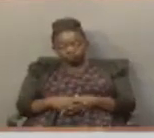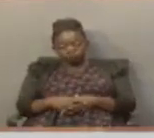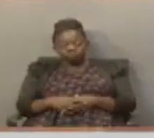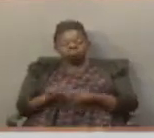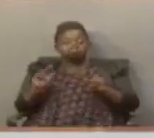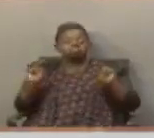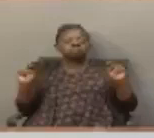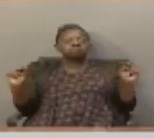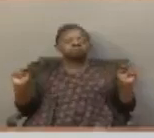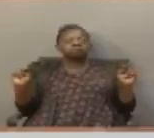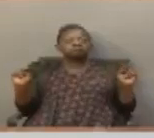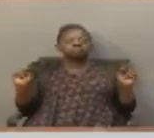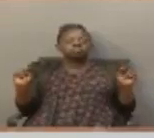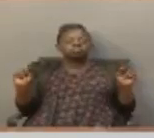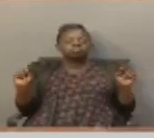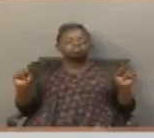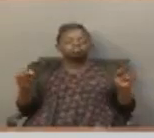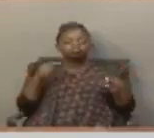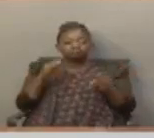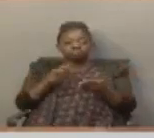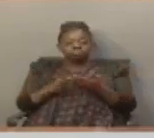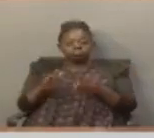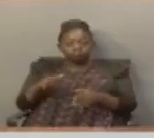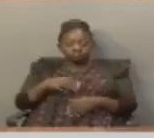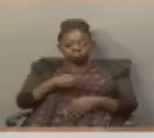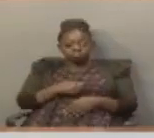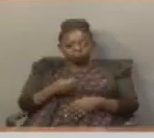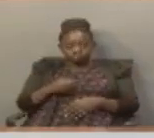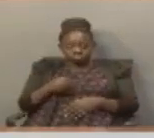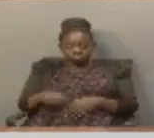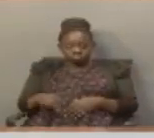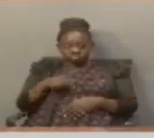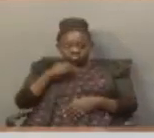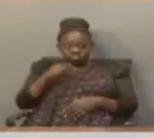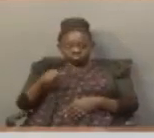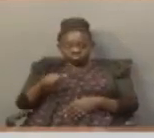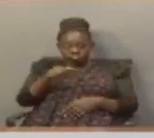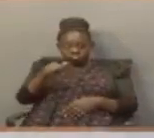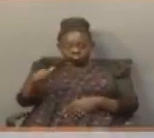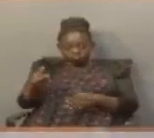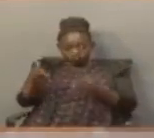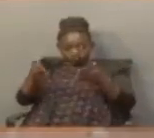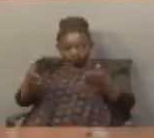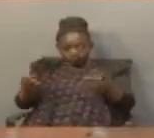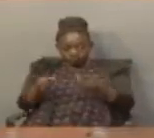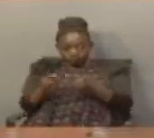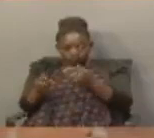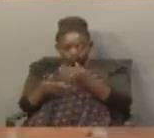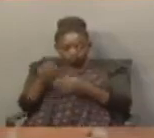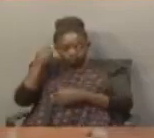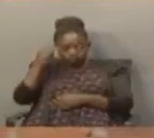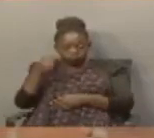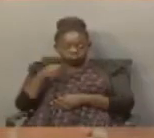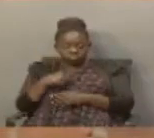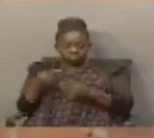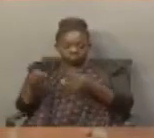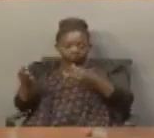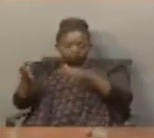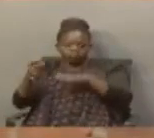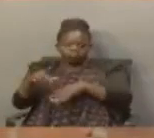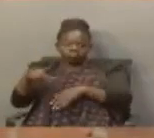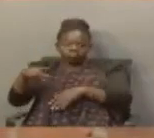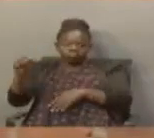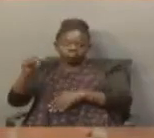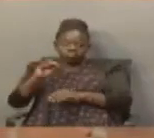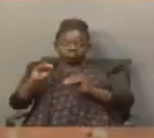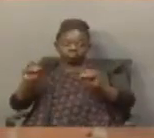Si bulina budde bwe ngenda kwetondera taata wange. Bataata bange abato gye bali balindabirira. Ne bwendi banfudde ate